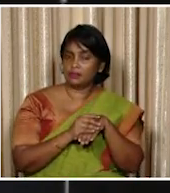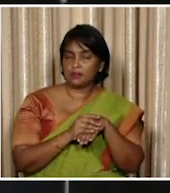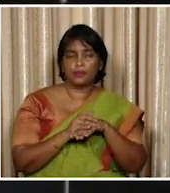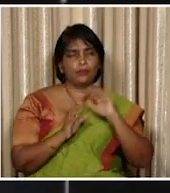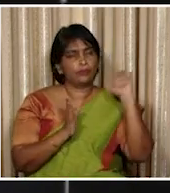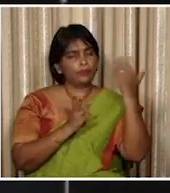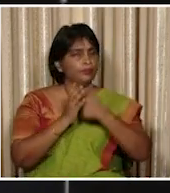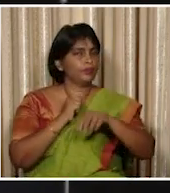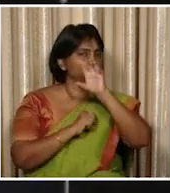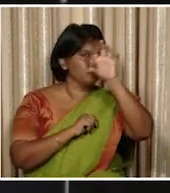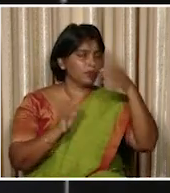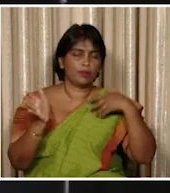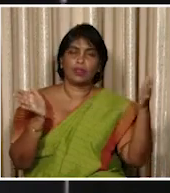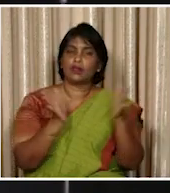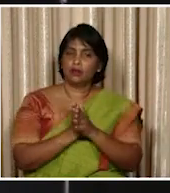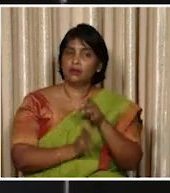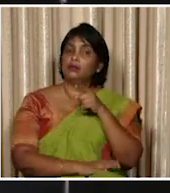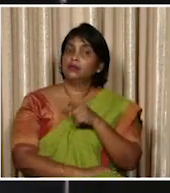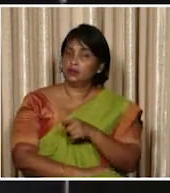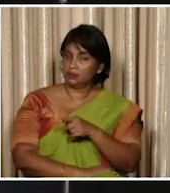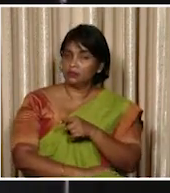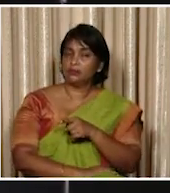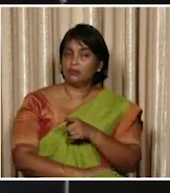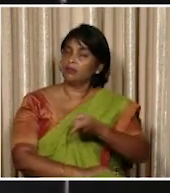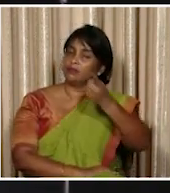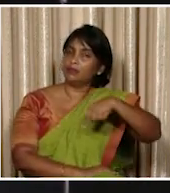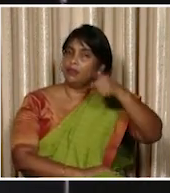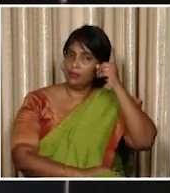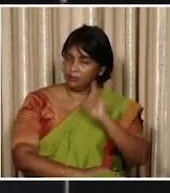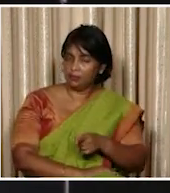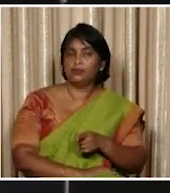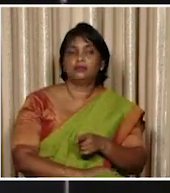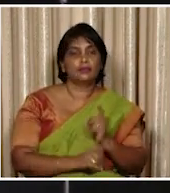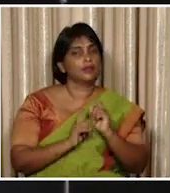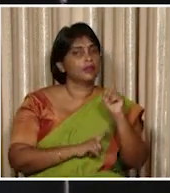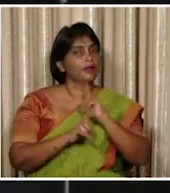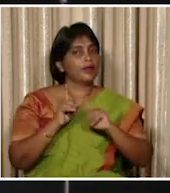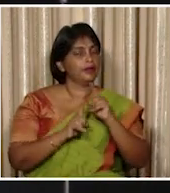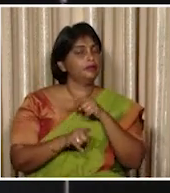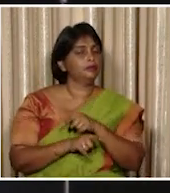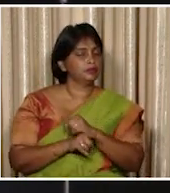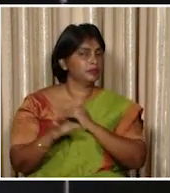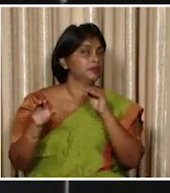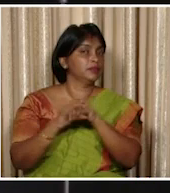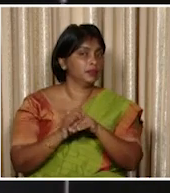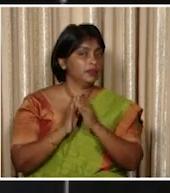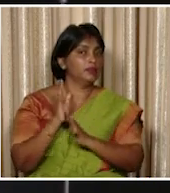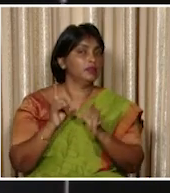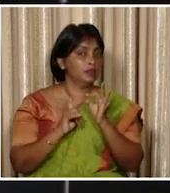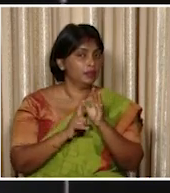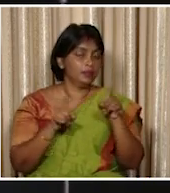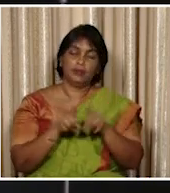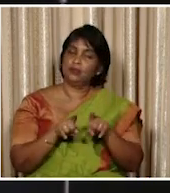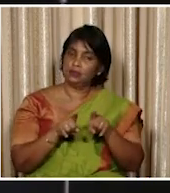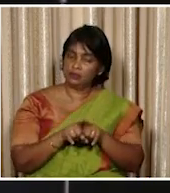හැම ශාඛාවක්ම එකතු වෙලා එතුමා ඒකමතිකව පාර්ලිමේන්තුවට පත් කරපු මන්ත්‍රීකරු